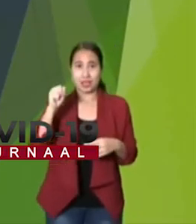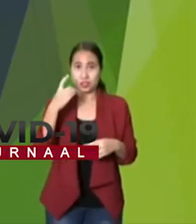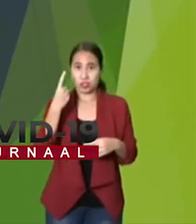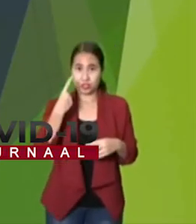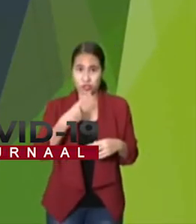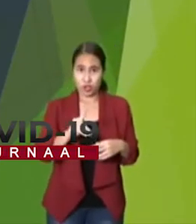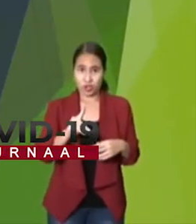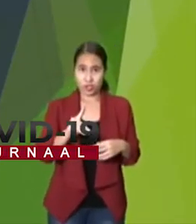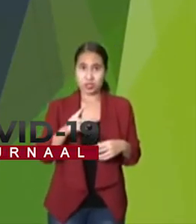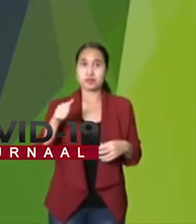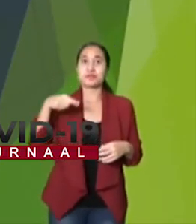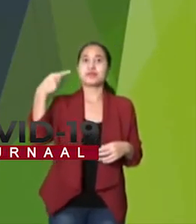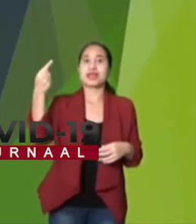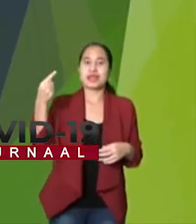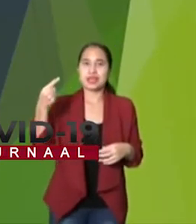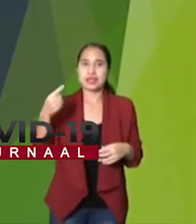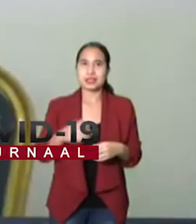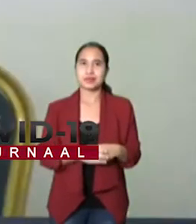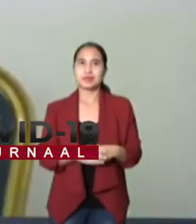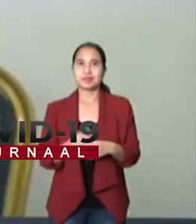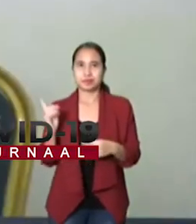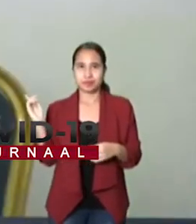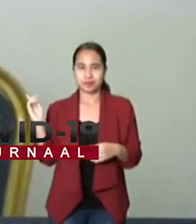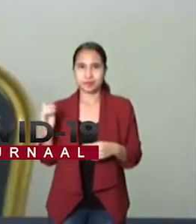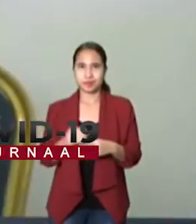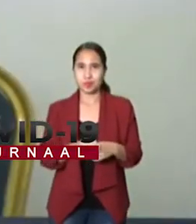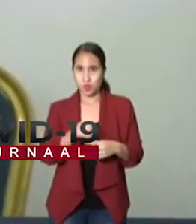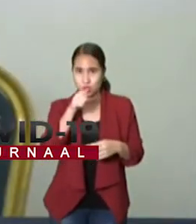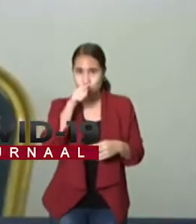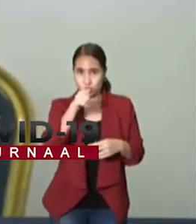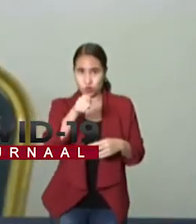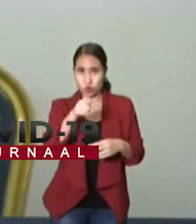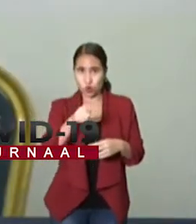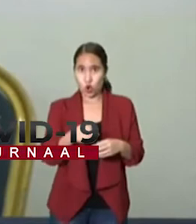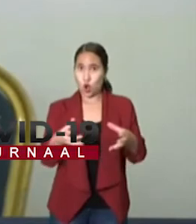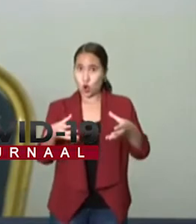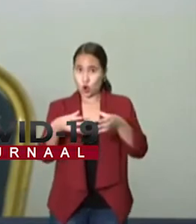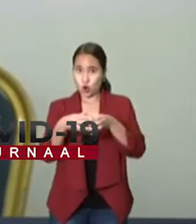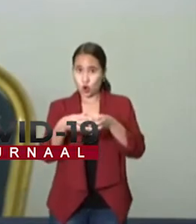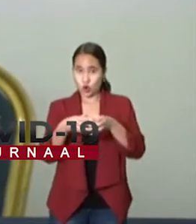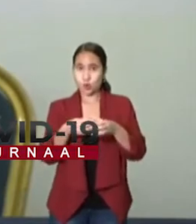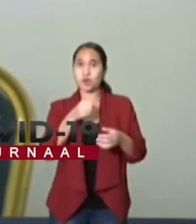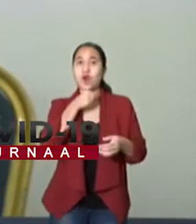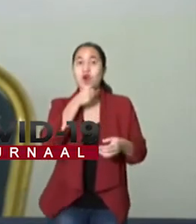480.372 prikken gezet. Onze doelgroeppopulatie 12-plussers is nog steeds